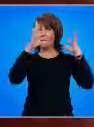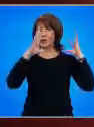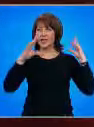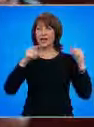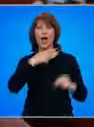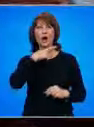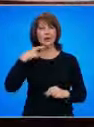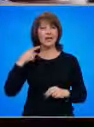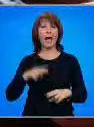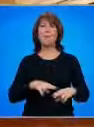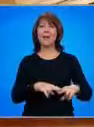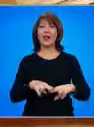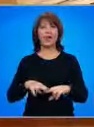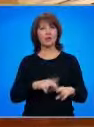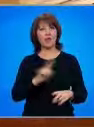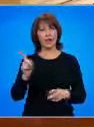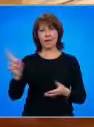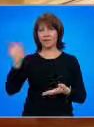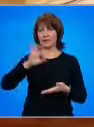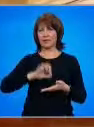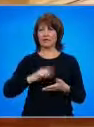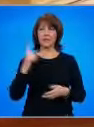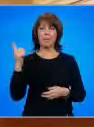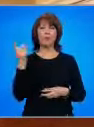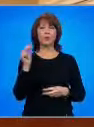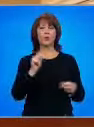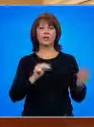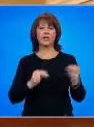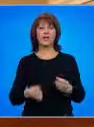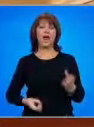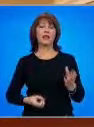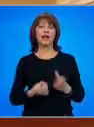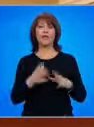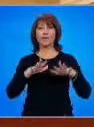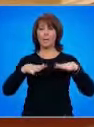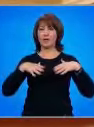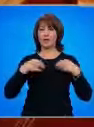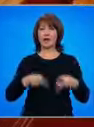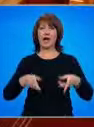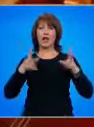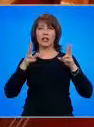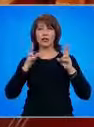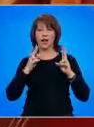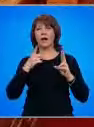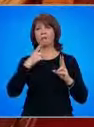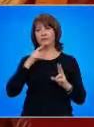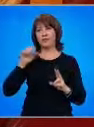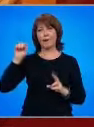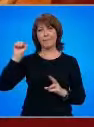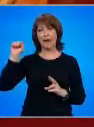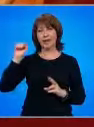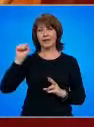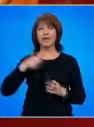Посланиците на Русия и Беларус няма да присъстват на първото заседание на новия парламент, решиха представителите на парламентарно представените формации